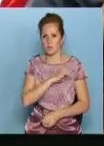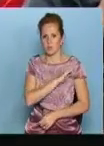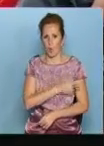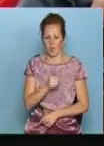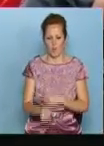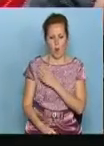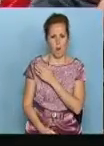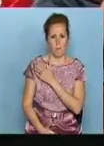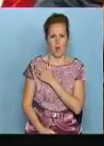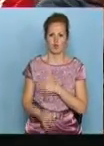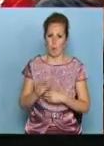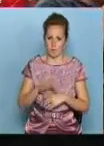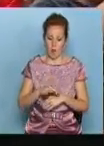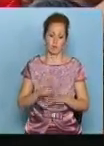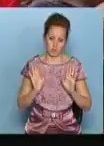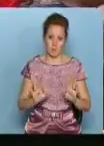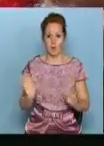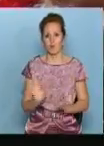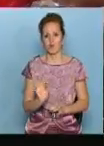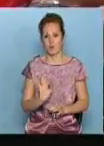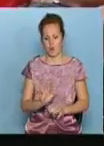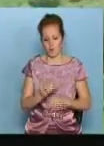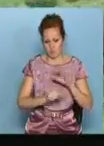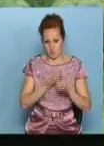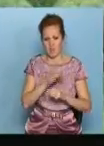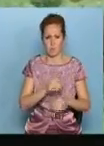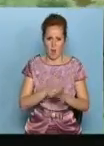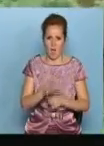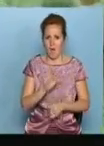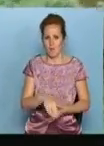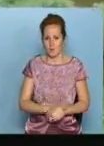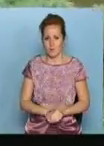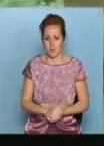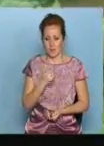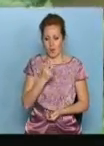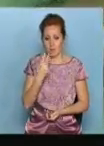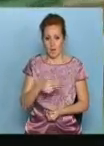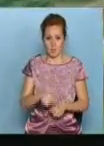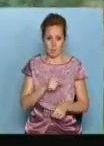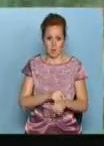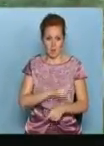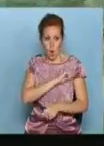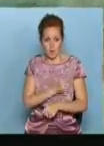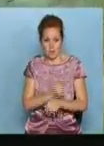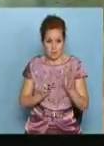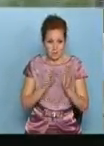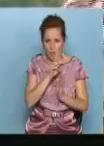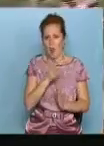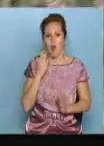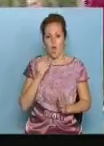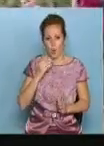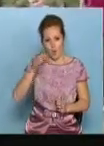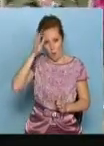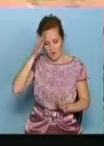болит. Ну ничего, справился. Алексей 220 метров осилил легко, только вот водичку расплескал